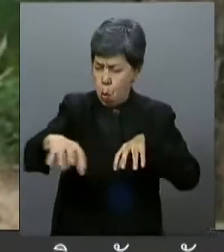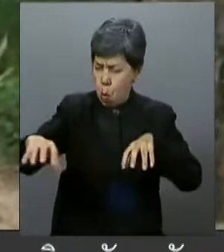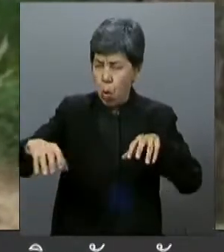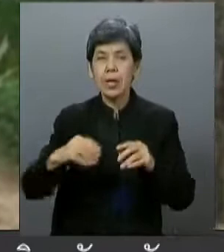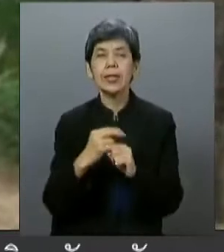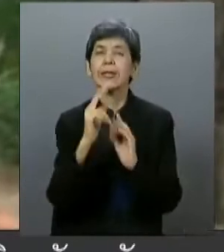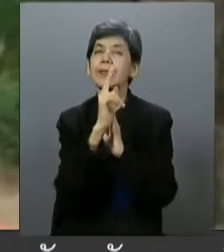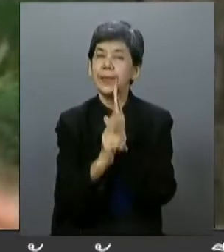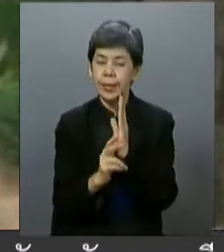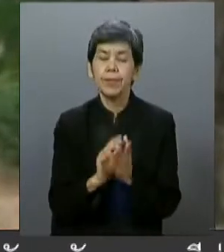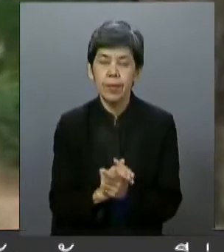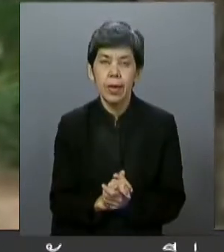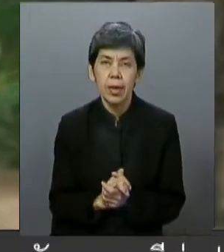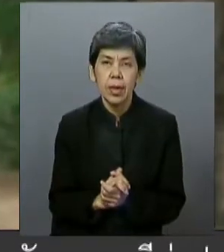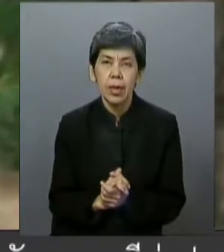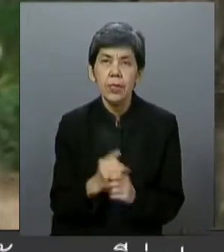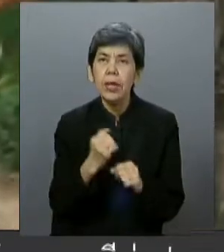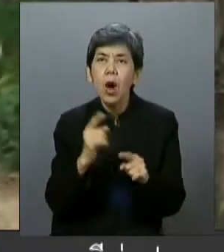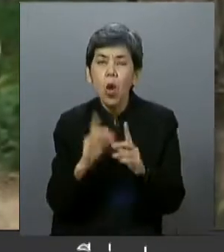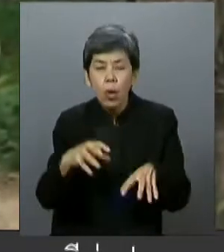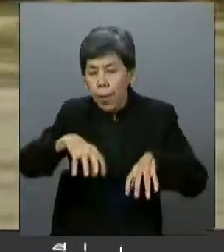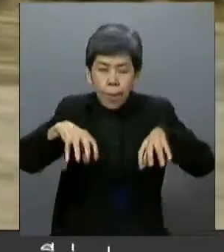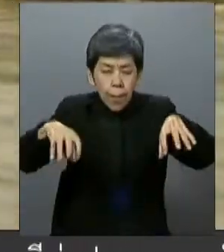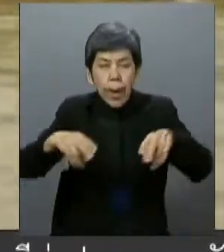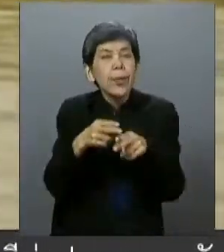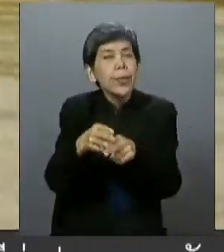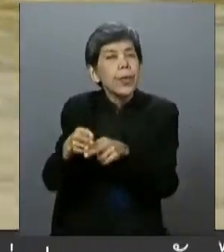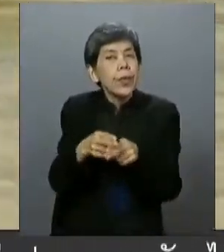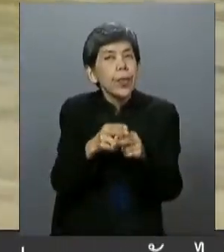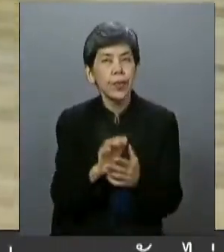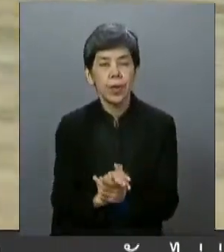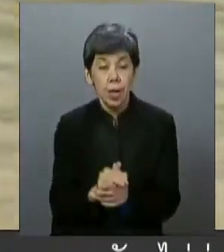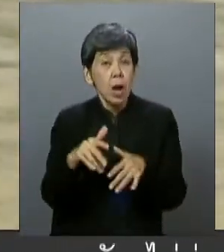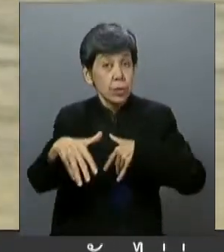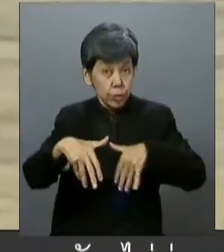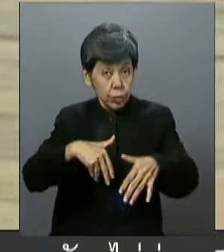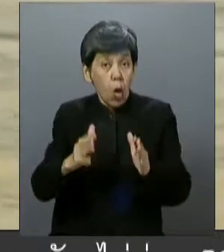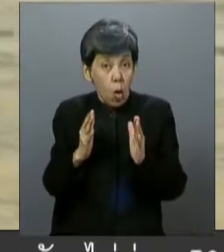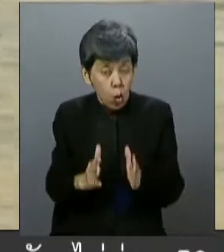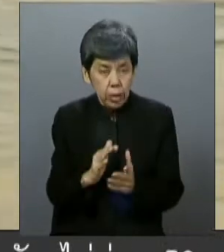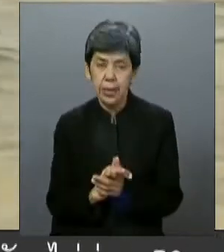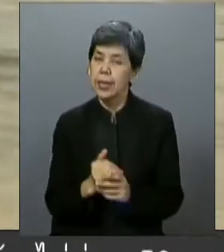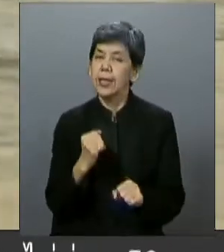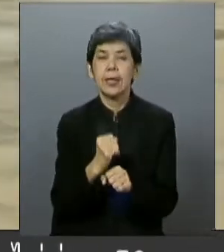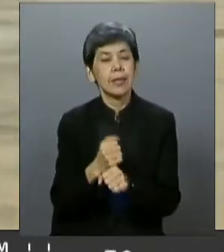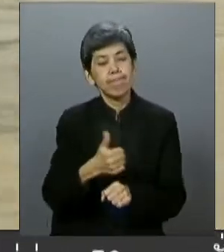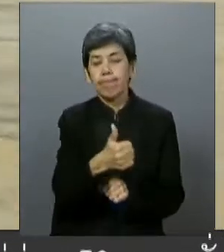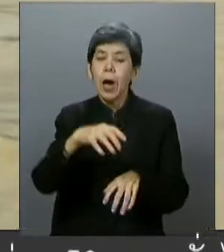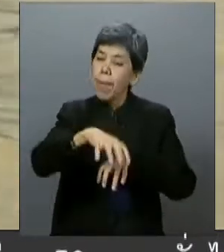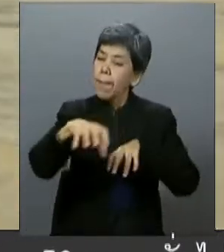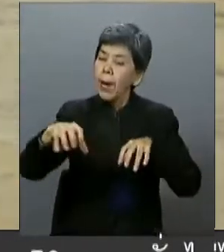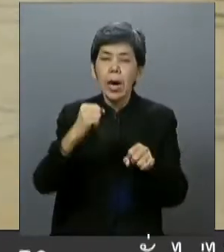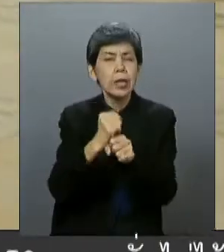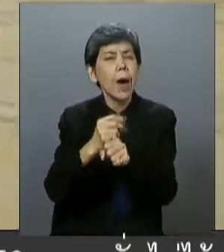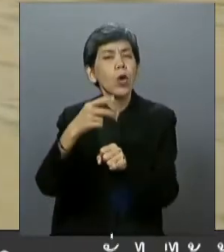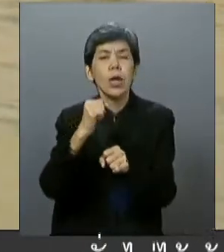แสนไข่คันโขดก็คือเหมือนโขดหินที่มันโผล่ขึ้นมากลางแม่น้ำเยอะ ๆคนในชุมชนได้ใช้ประโยชน์จากแก่งเหล่านี้ในการ